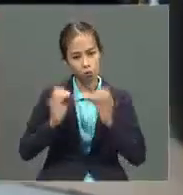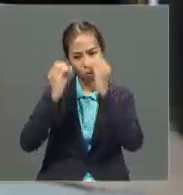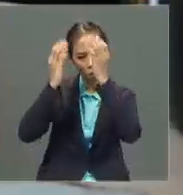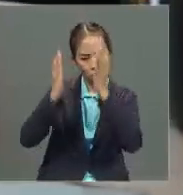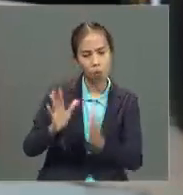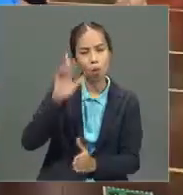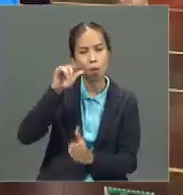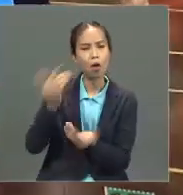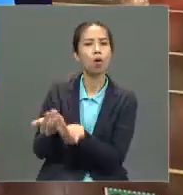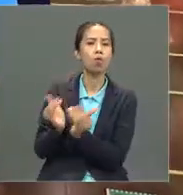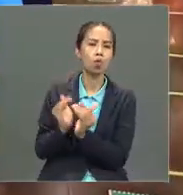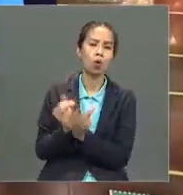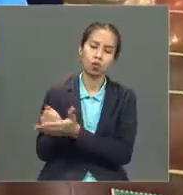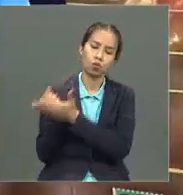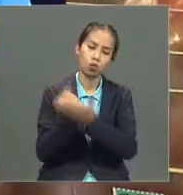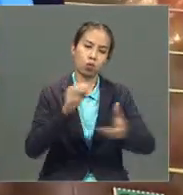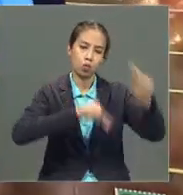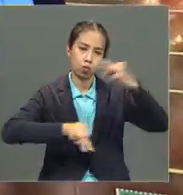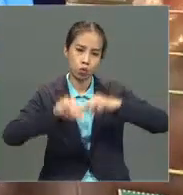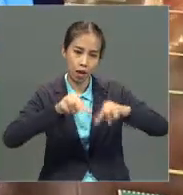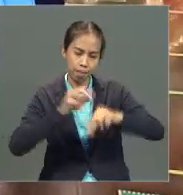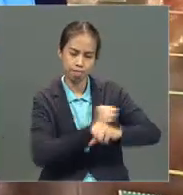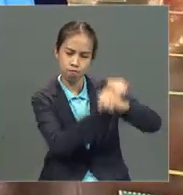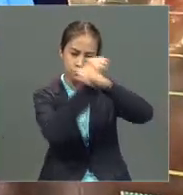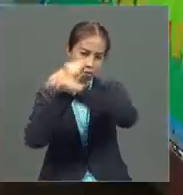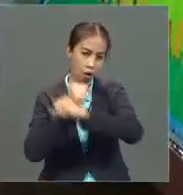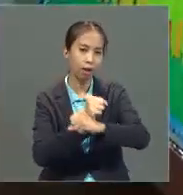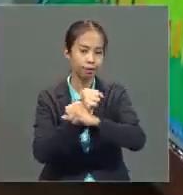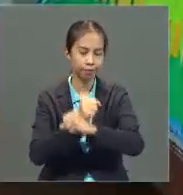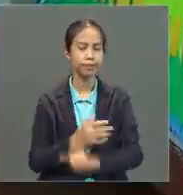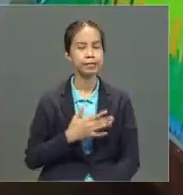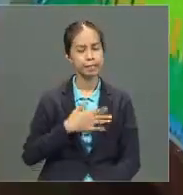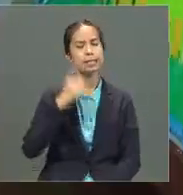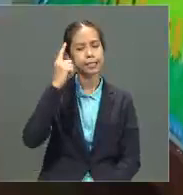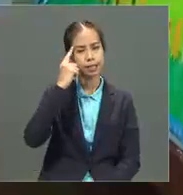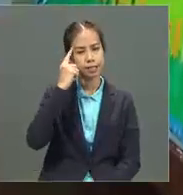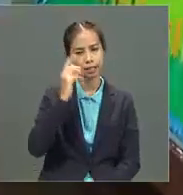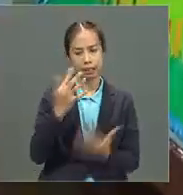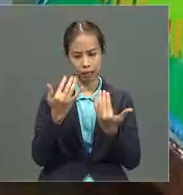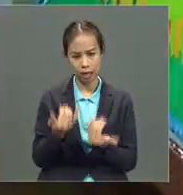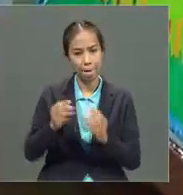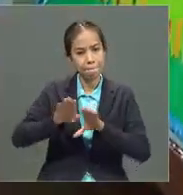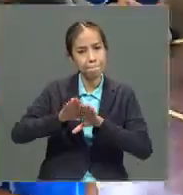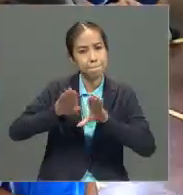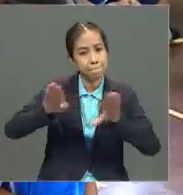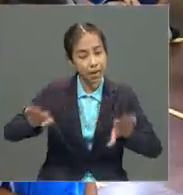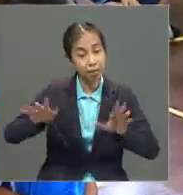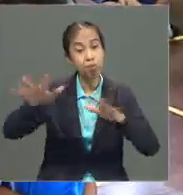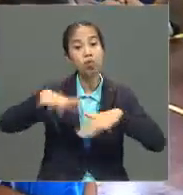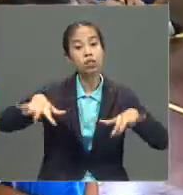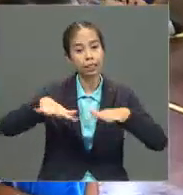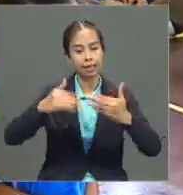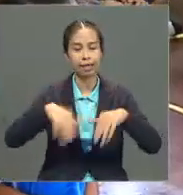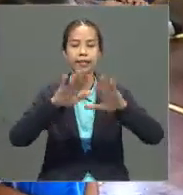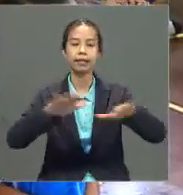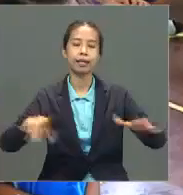ช่วยกันดูแลแล้วก็สนับสนุนในการป้องกันโรคมั่นใจว่าเมื่อเปิดเรียนเต็มรูปแบบแล้วนักเรียนก็จะปล